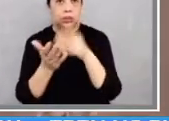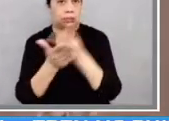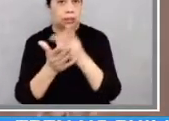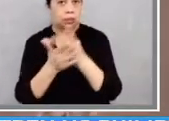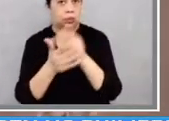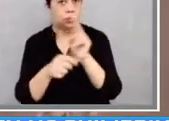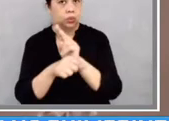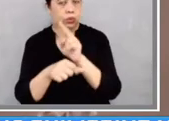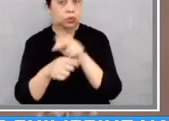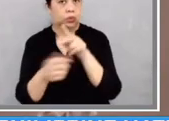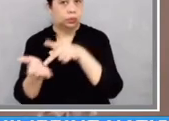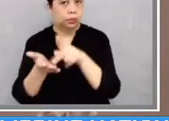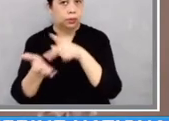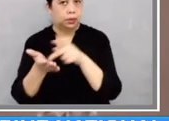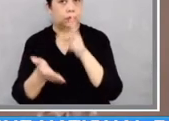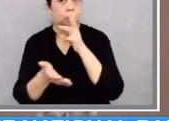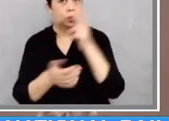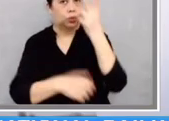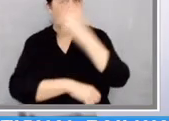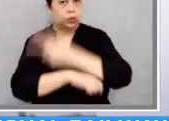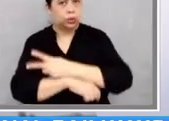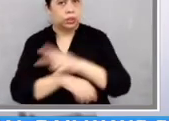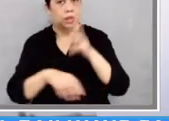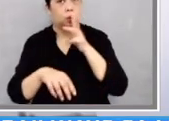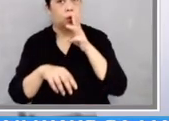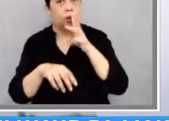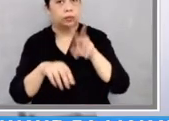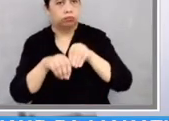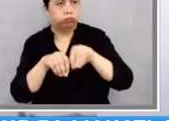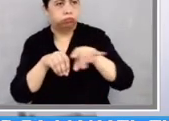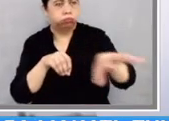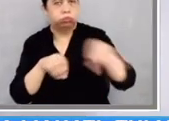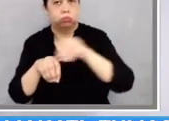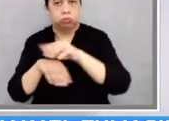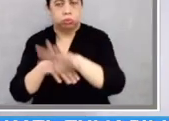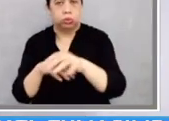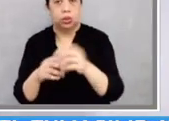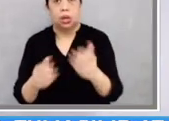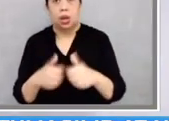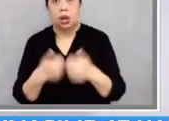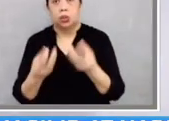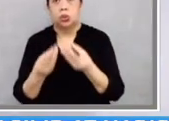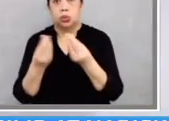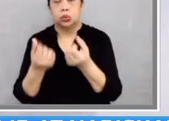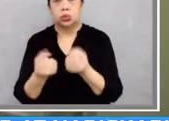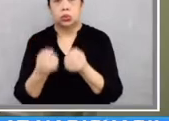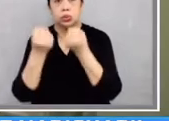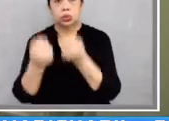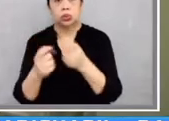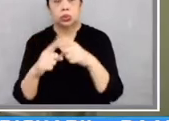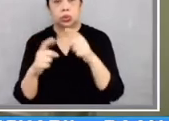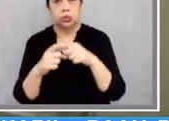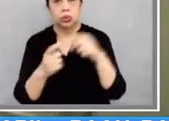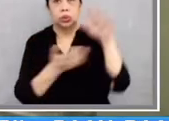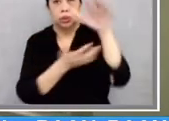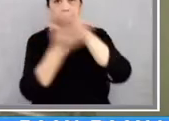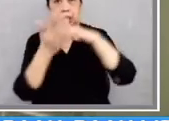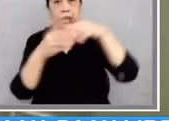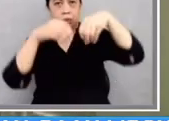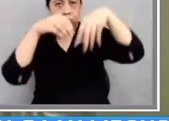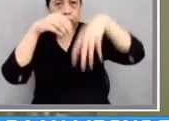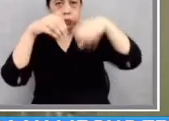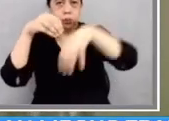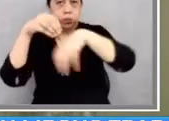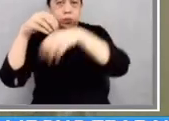niya sa dalawang araw pa lang na patubig. Solusyon naman ni Governor Eugenio Jose Lacson ang cloud seeding. Nais din niyang malaman